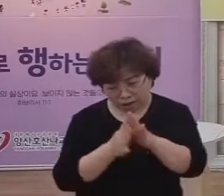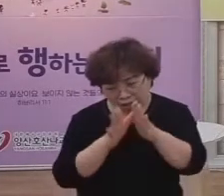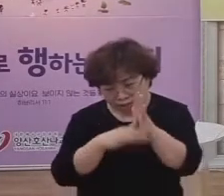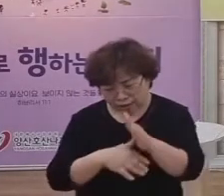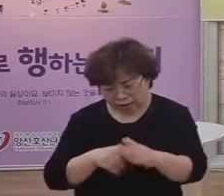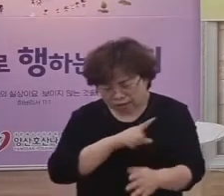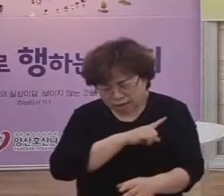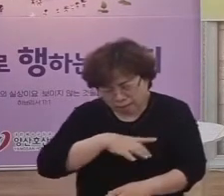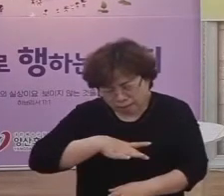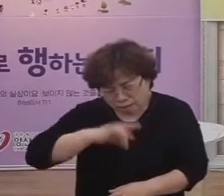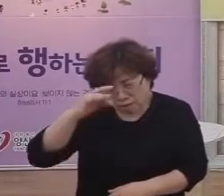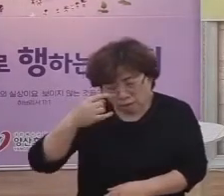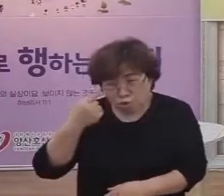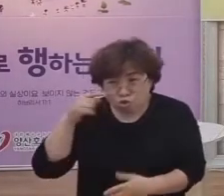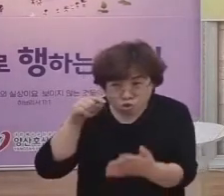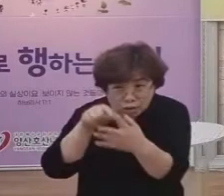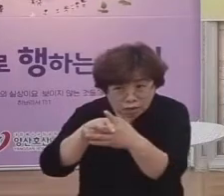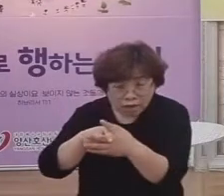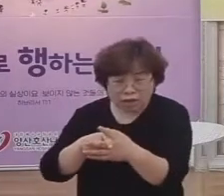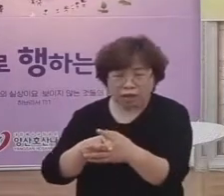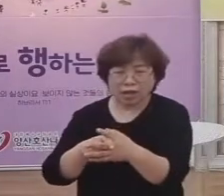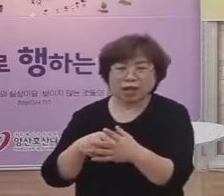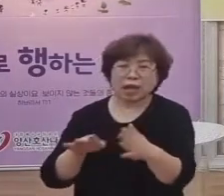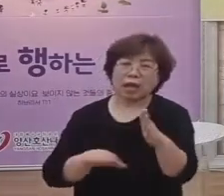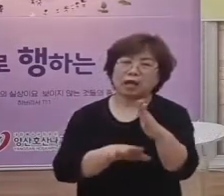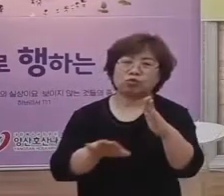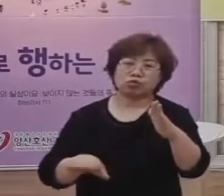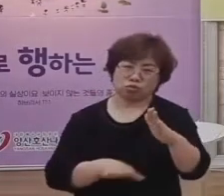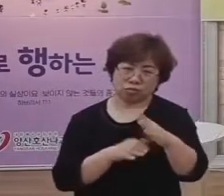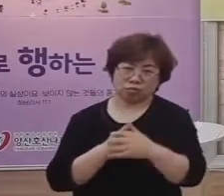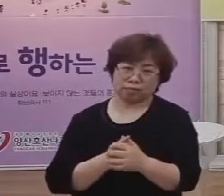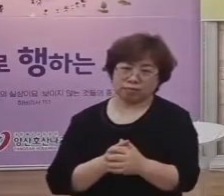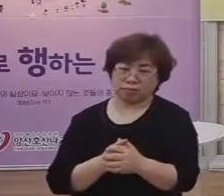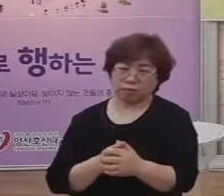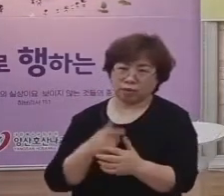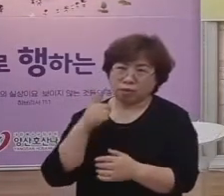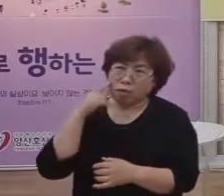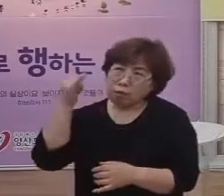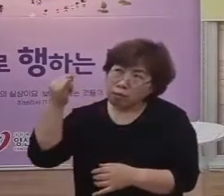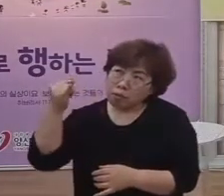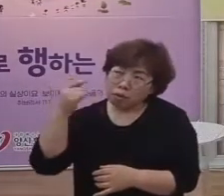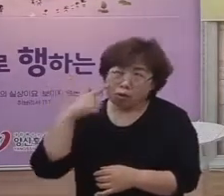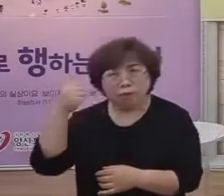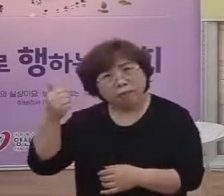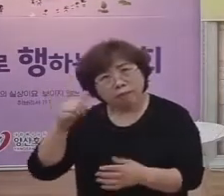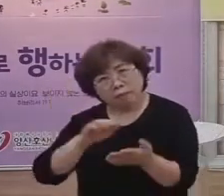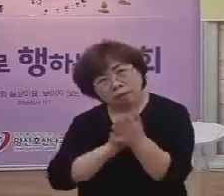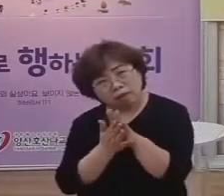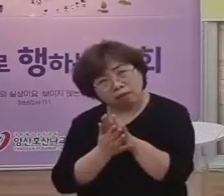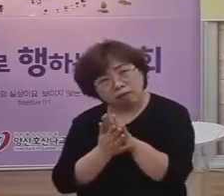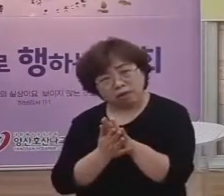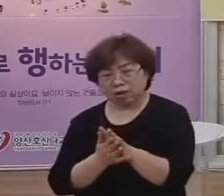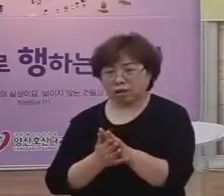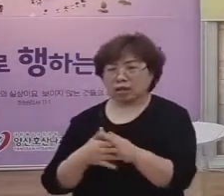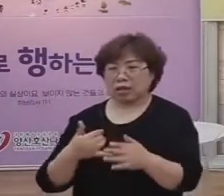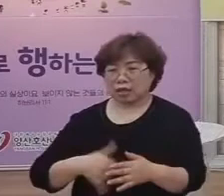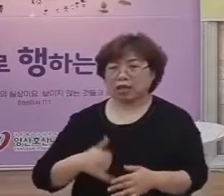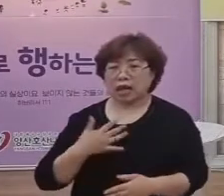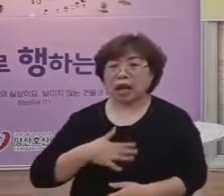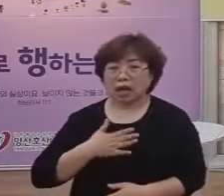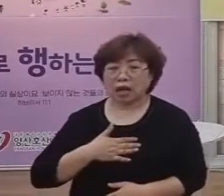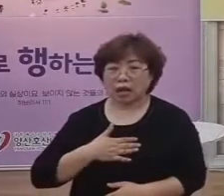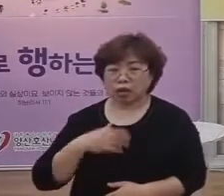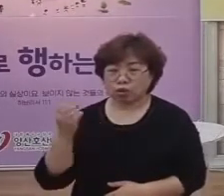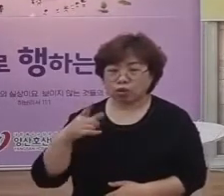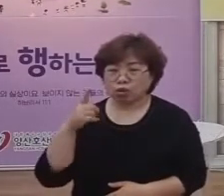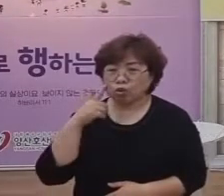가족이 우리 아빠가 좀 바뀌었다. 우리 엄마가, 남편이, 아내가 알아본다니까요.